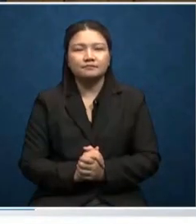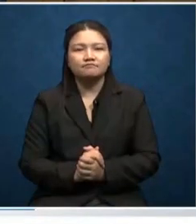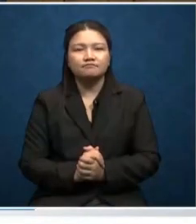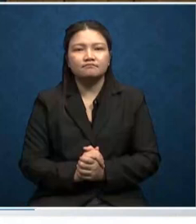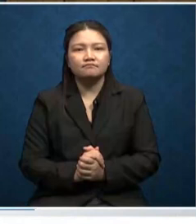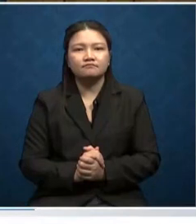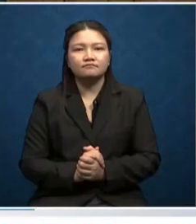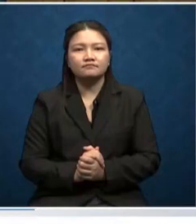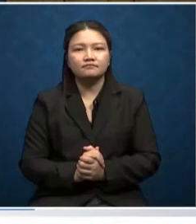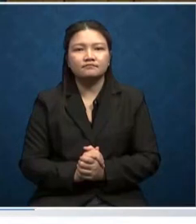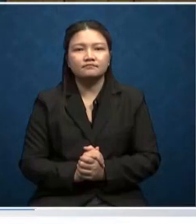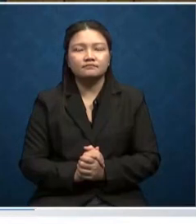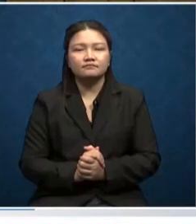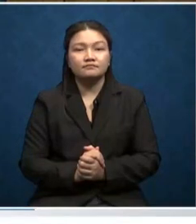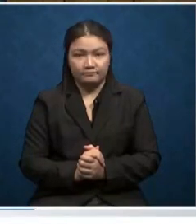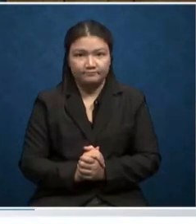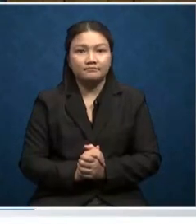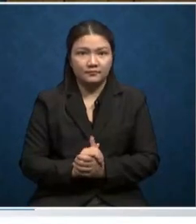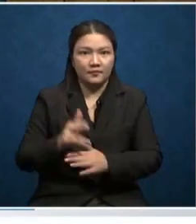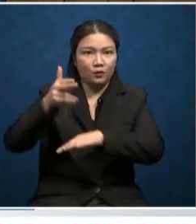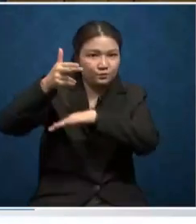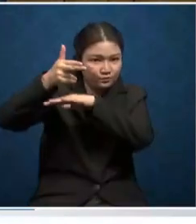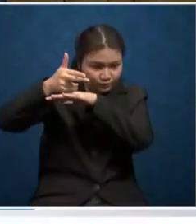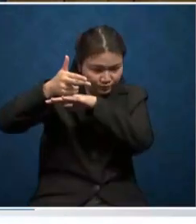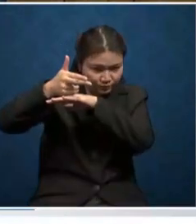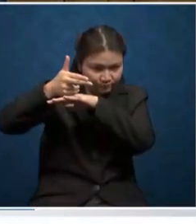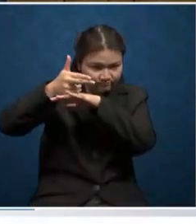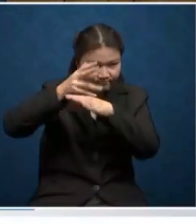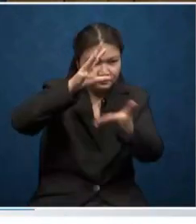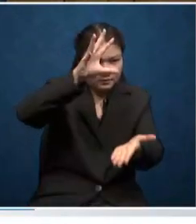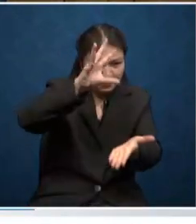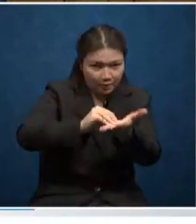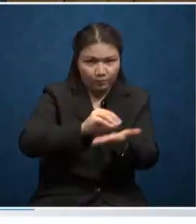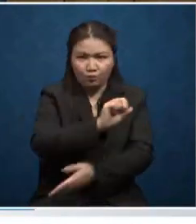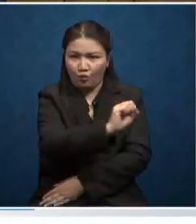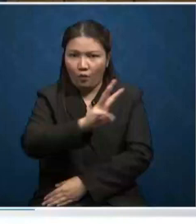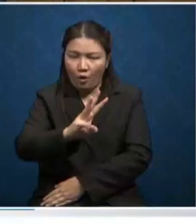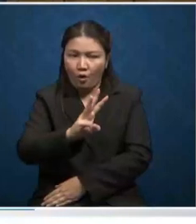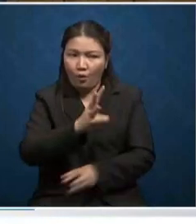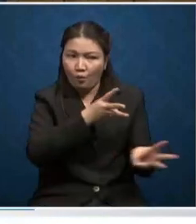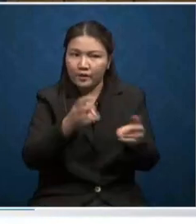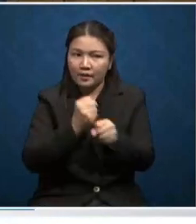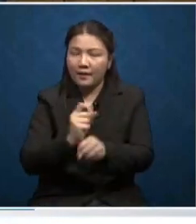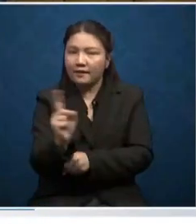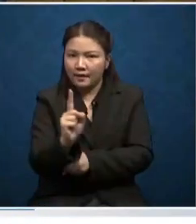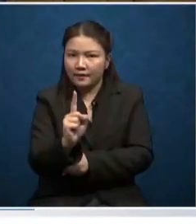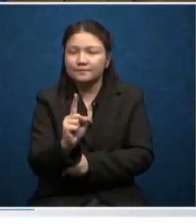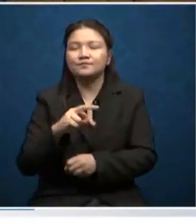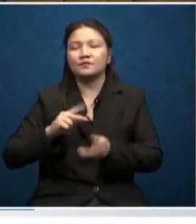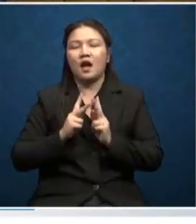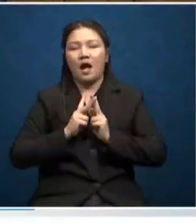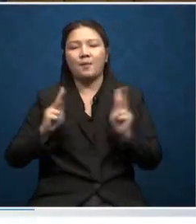ว่าเจะบันทึกการทำงานของเราไว้อย่างไรกรรมาธิการมีความเคารพ